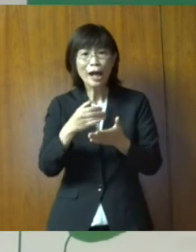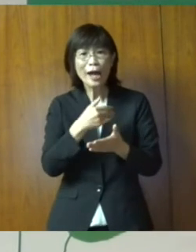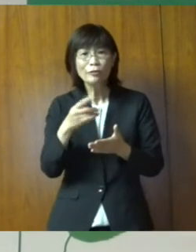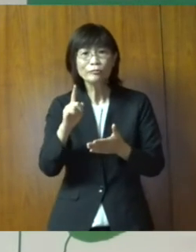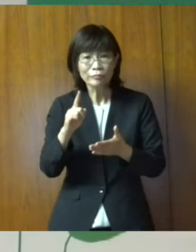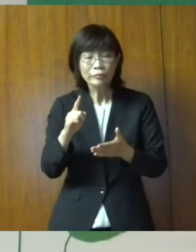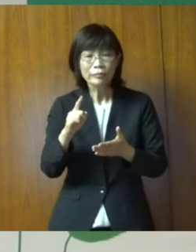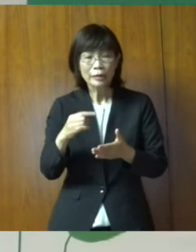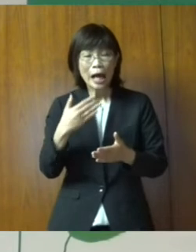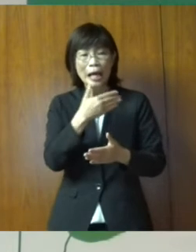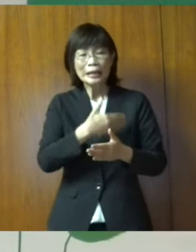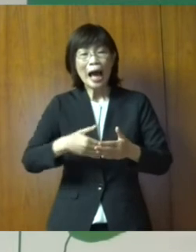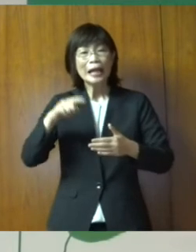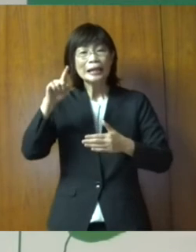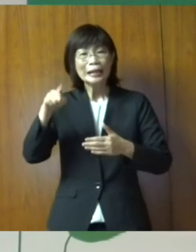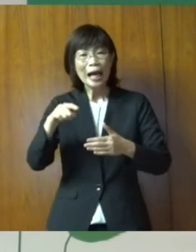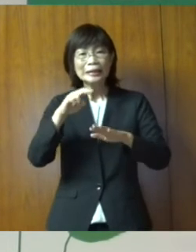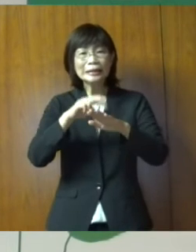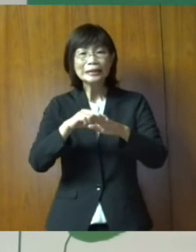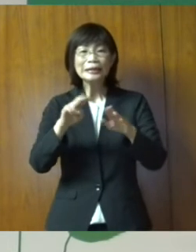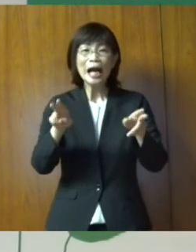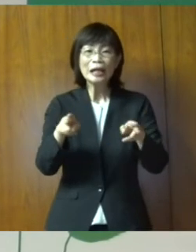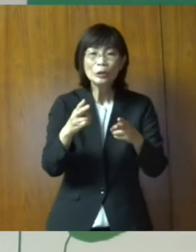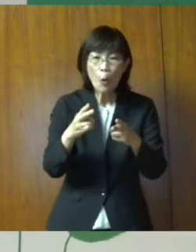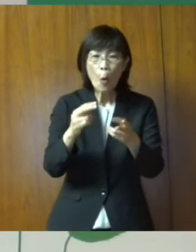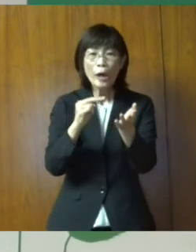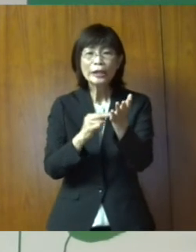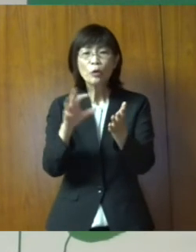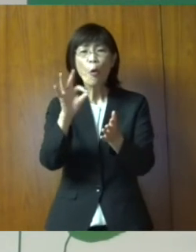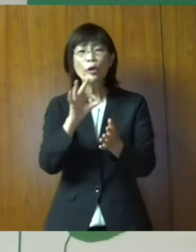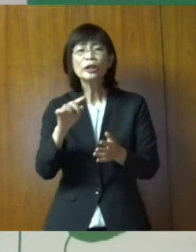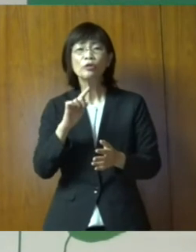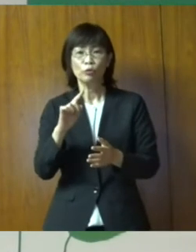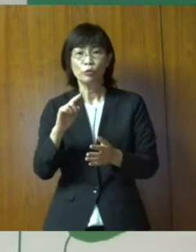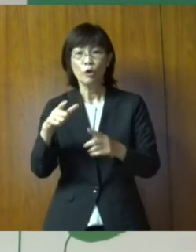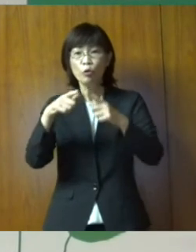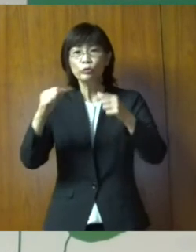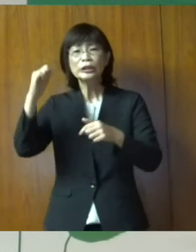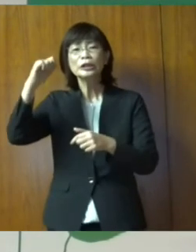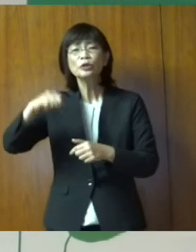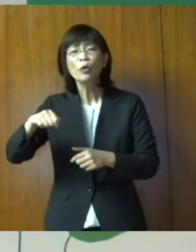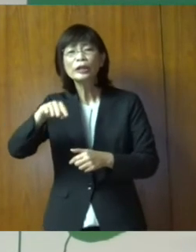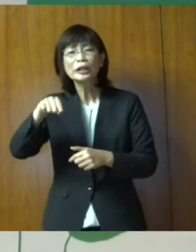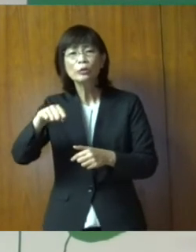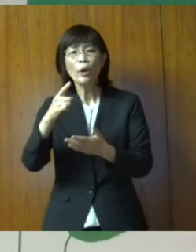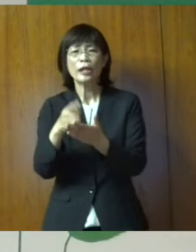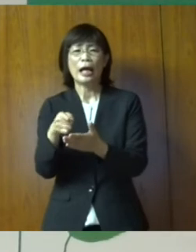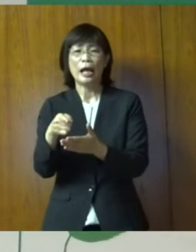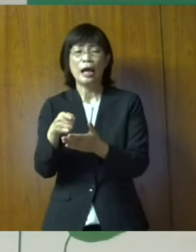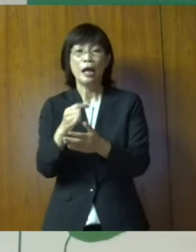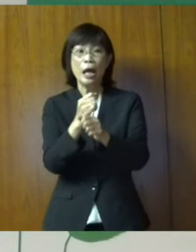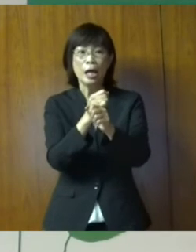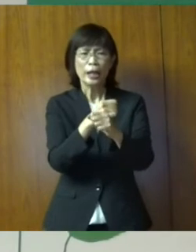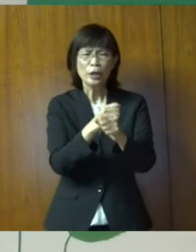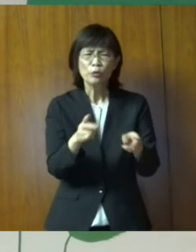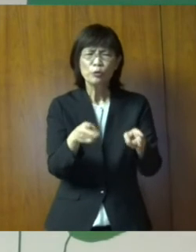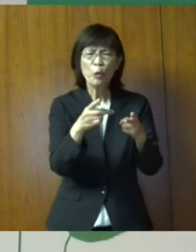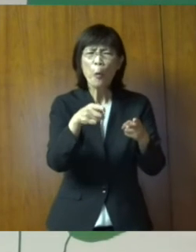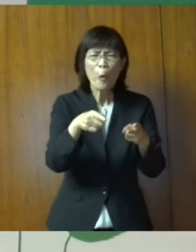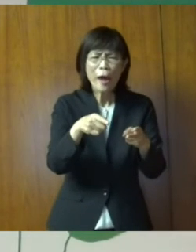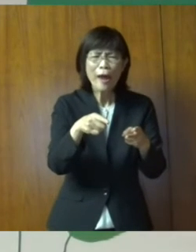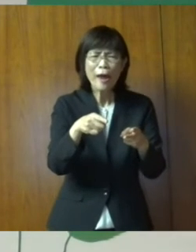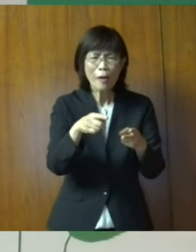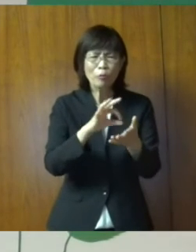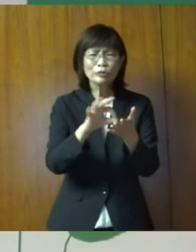体外診断用や医療品として国に承認されたものに限ります。研究用は対象外です